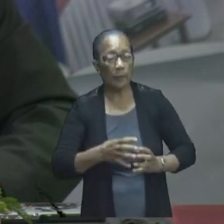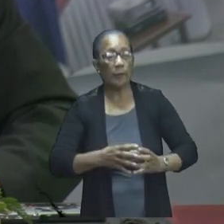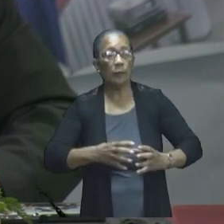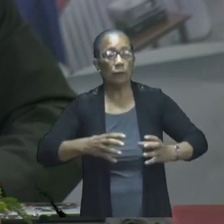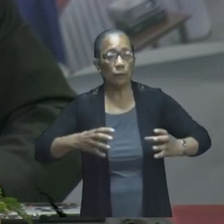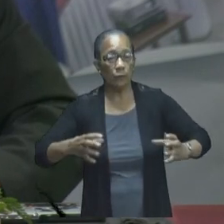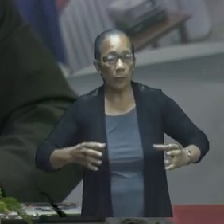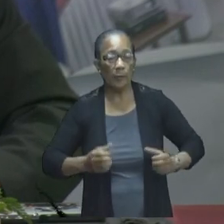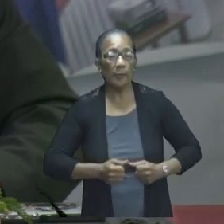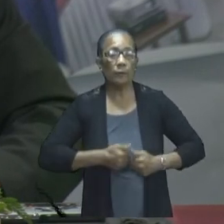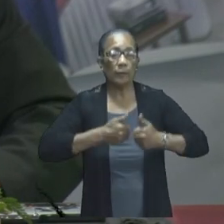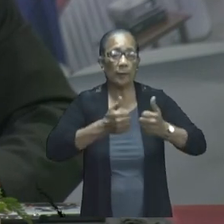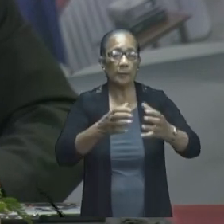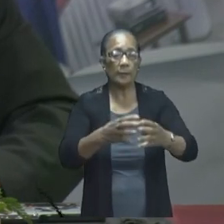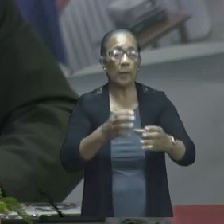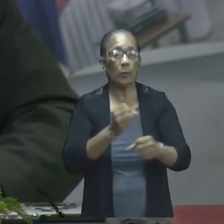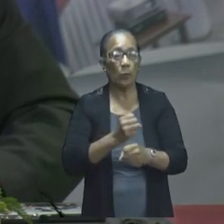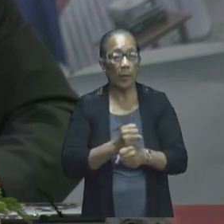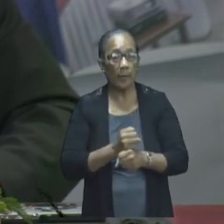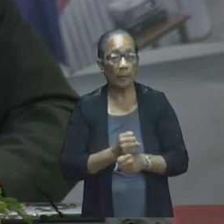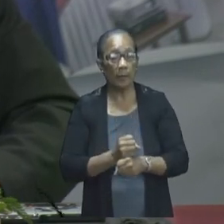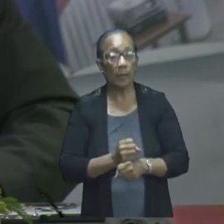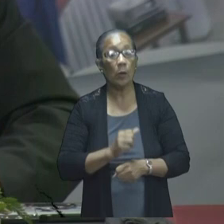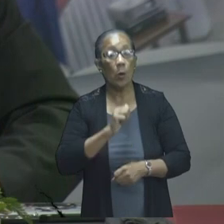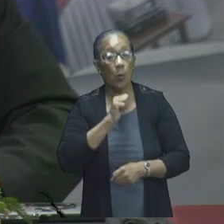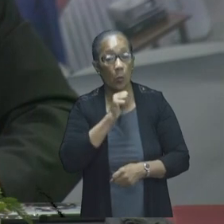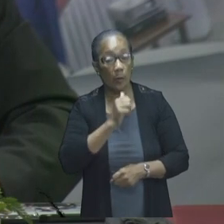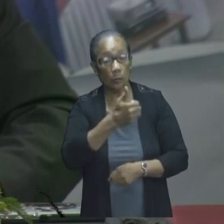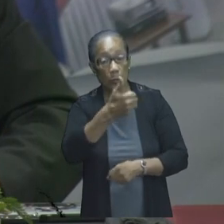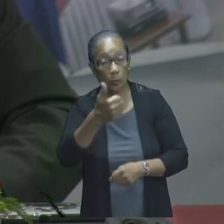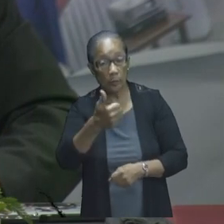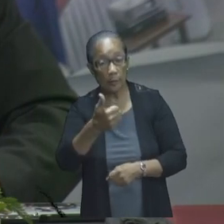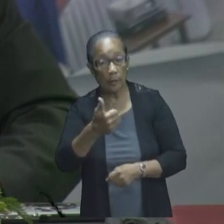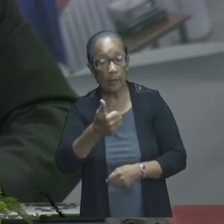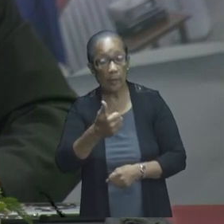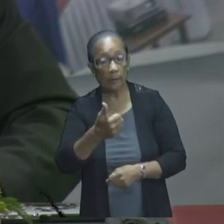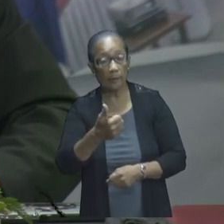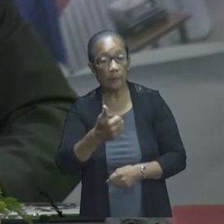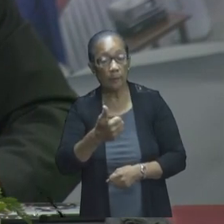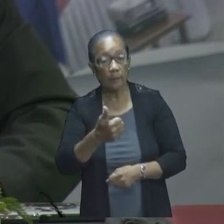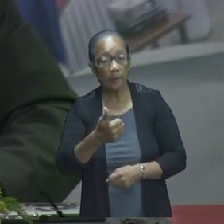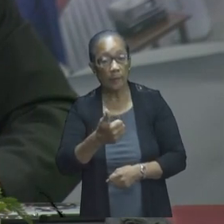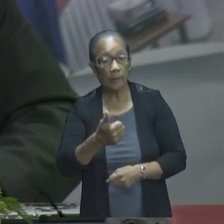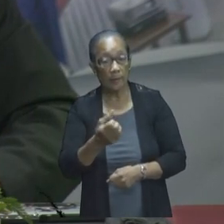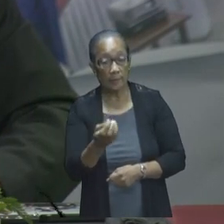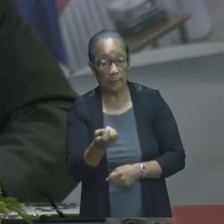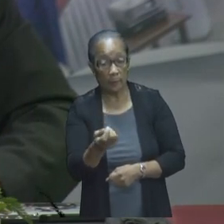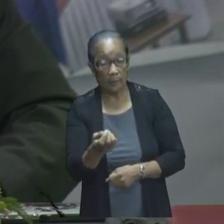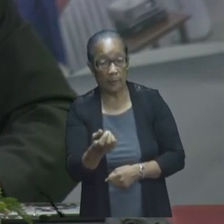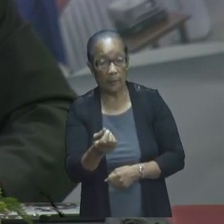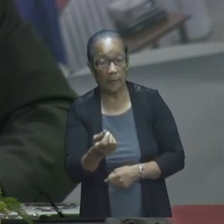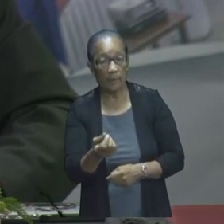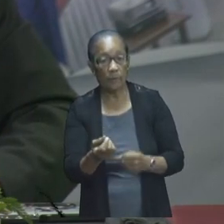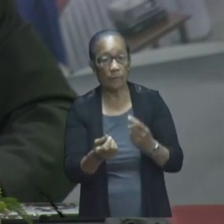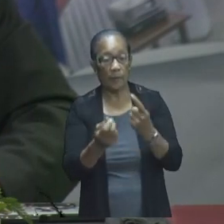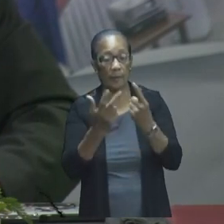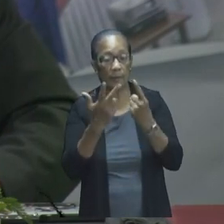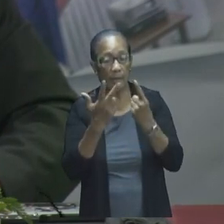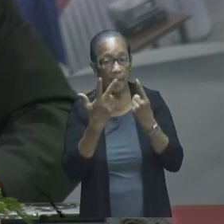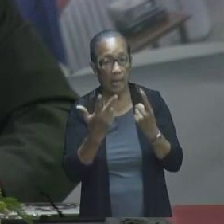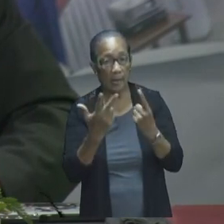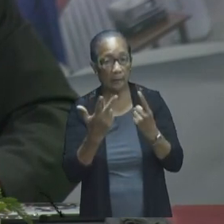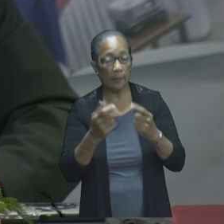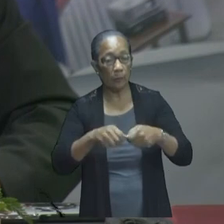intensiveren van de samenwerking wat lopend is dus het bedrag van 18 ongeveer 18 de en hoop voor miljoenen euro's